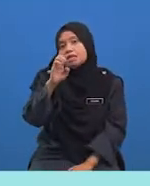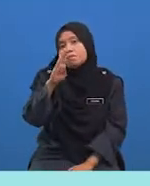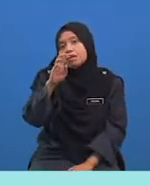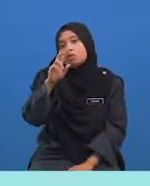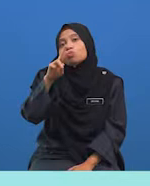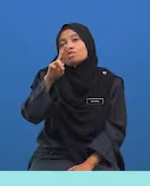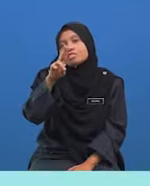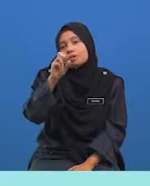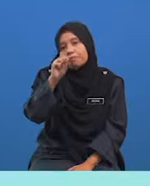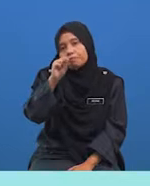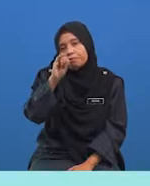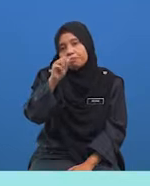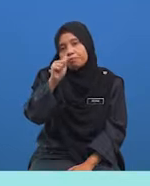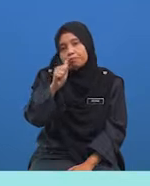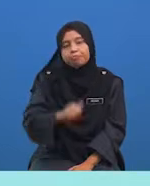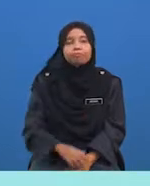Rusia.